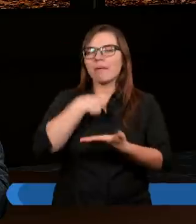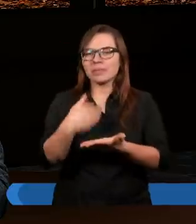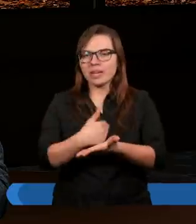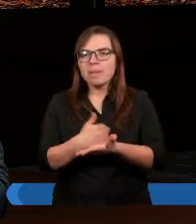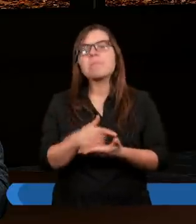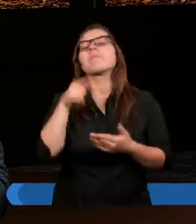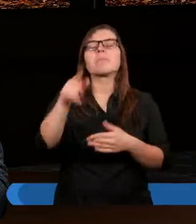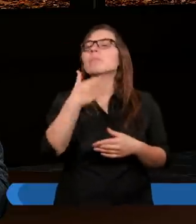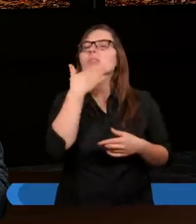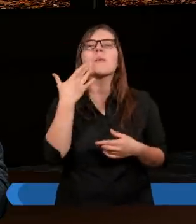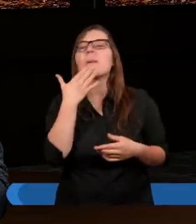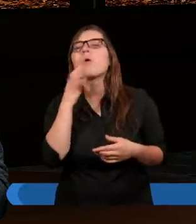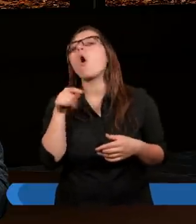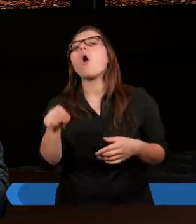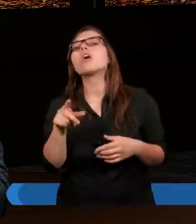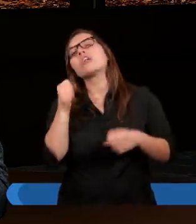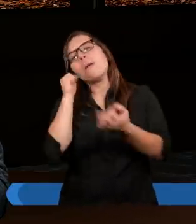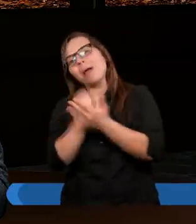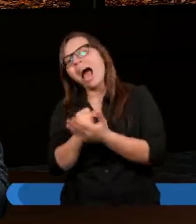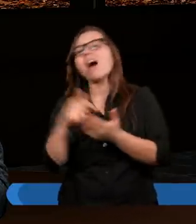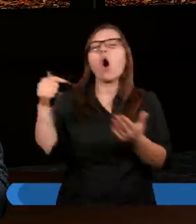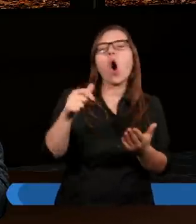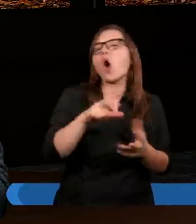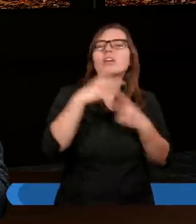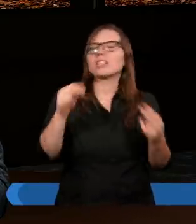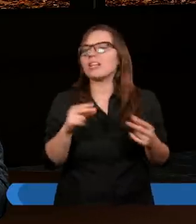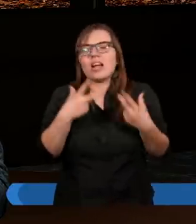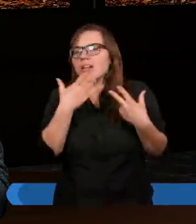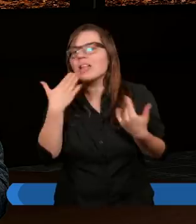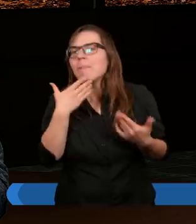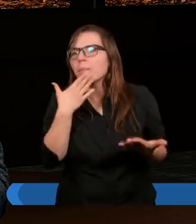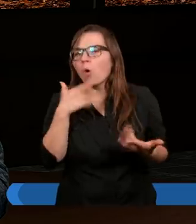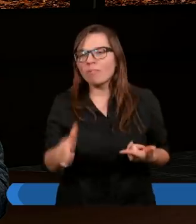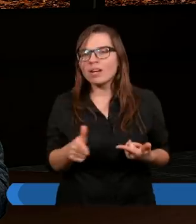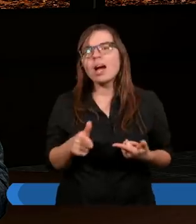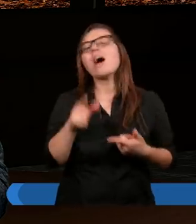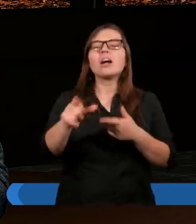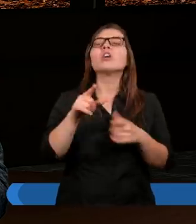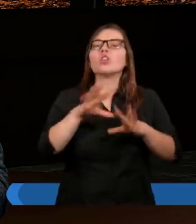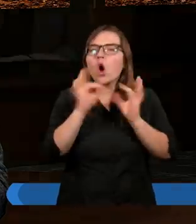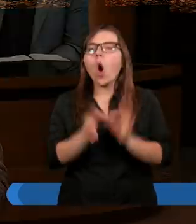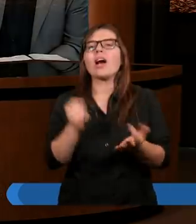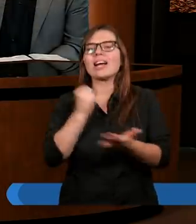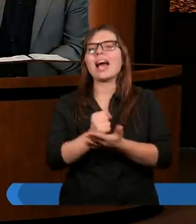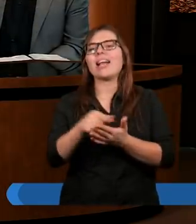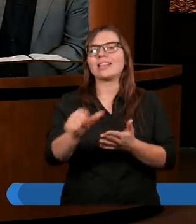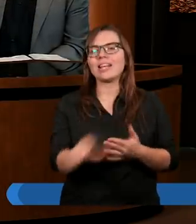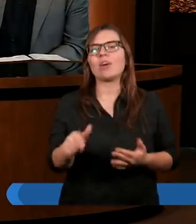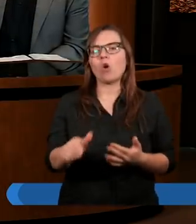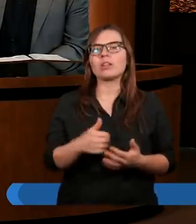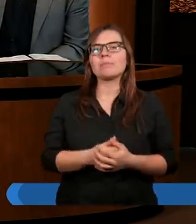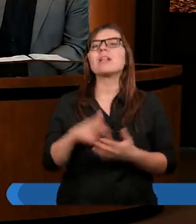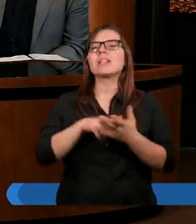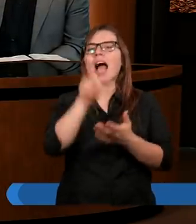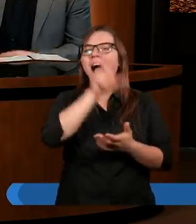Tutaj nie ma mowy o tym, czy prawo obowiązuje, czy nie. Tylko o zbawieniu konkretnie. I na krzyżu,